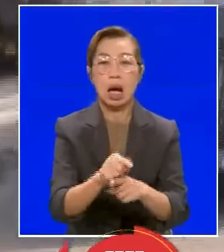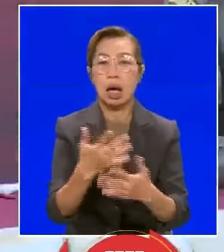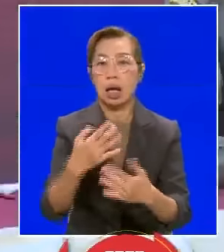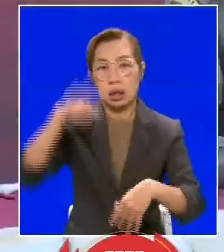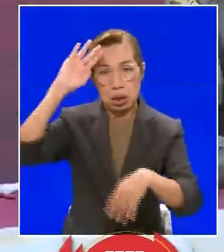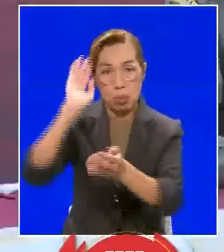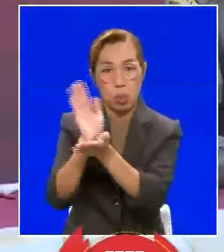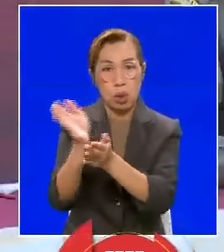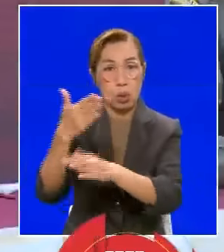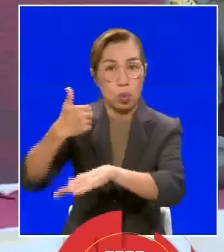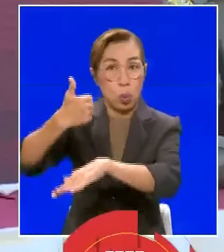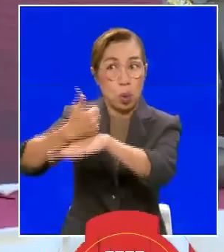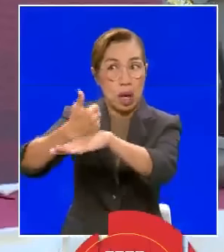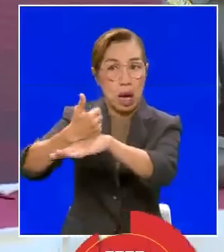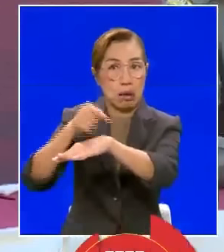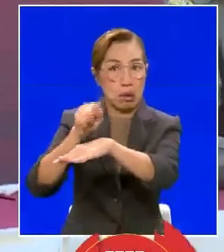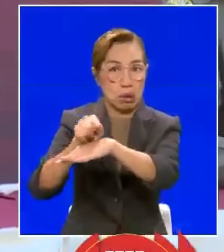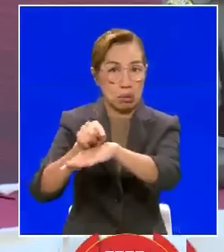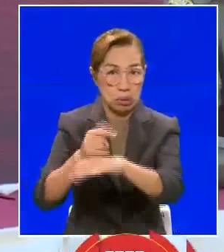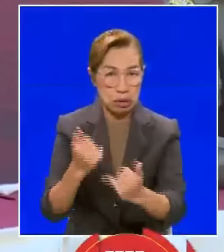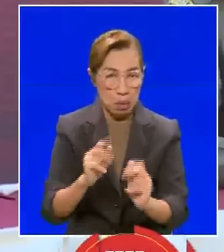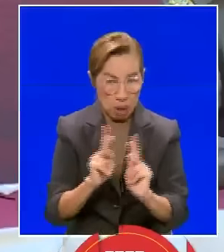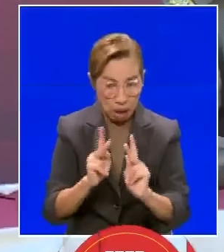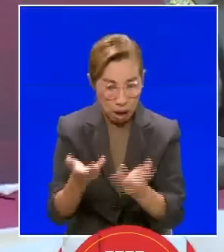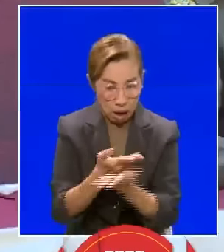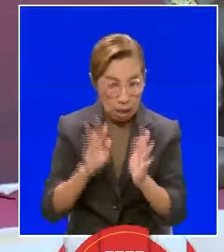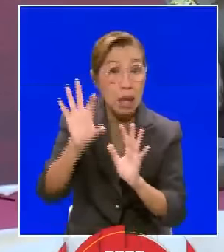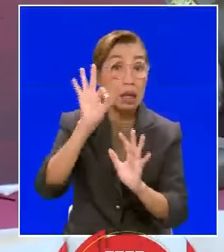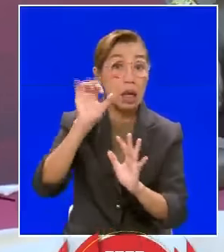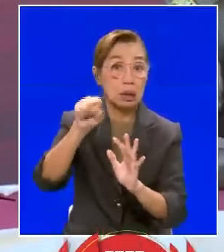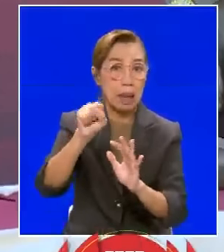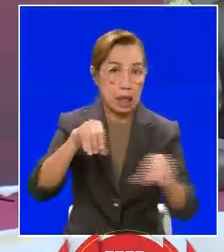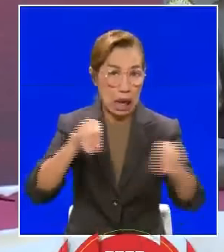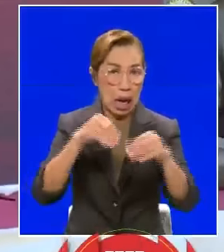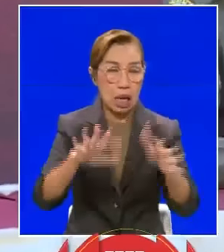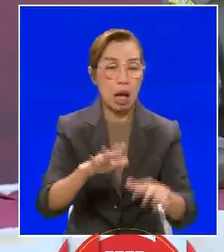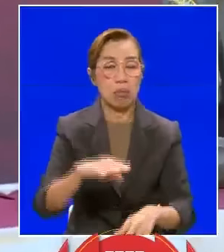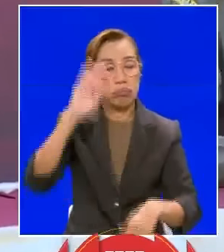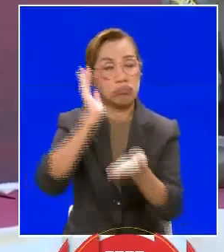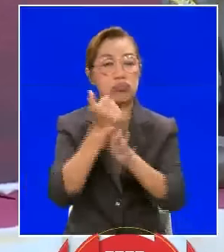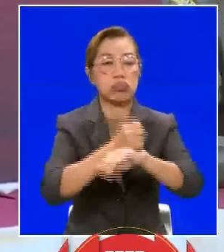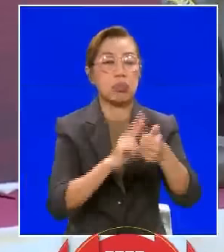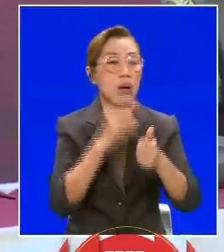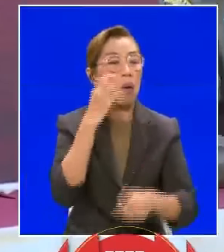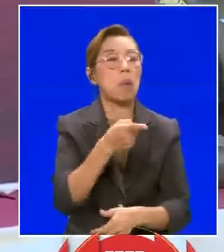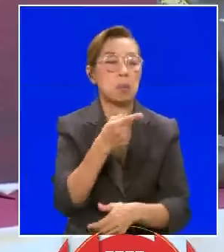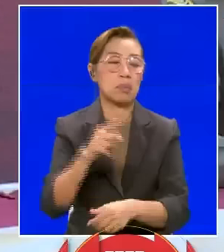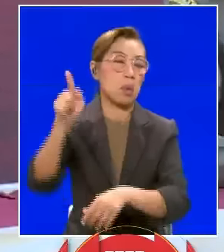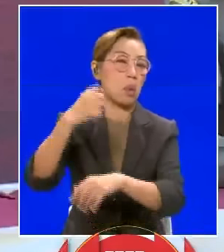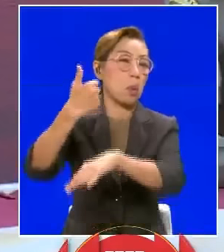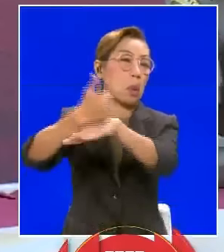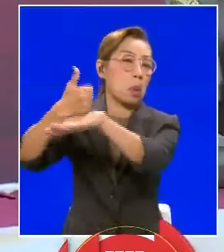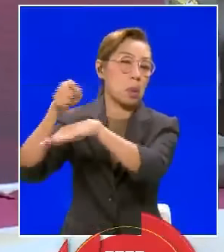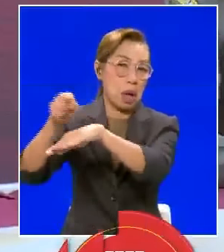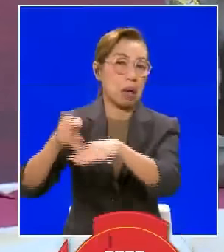ญชาการตำรวจนะครับเรื่องนี้บิ๊กโจ๊กบอกว่ามันก็เป็นเรื่องของผู้บังคับบัญชาแหละนะส่วนที่มีข่าวบอกว่าทั้งบิ๊กต่อบิ๊กโจ๊กจ